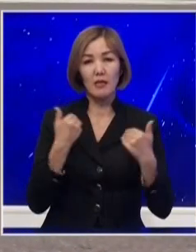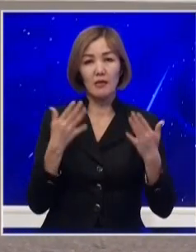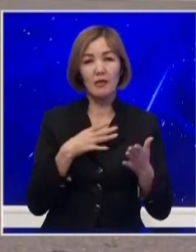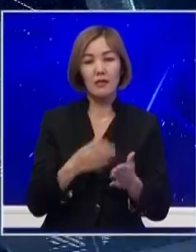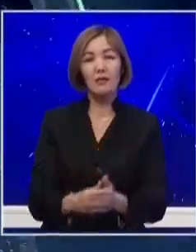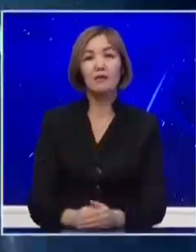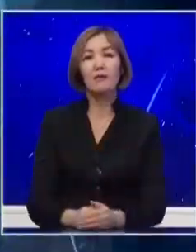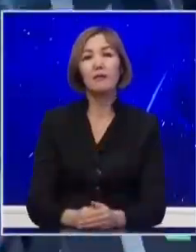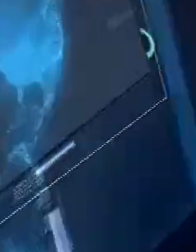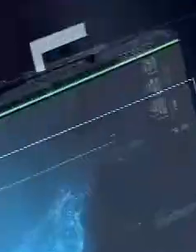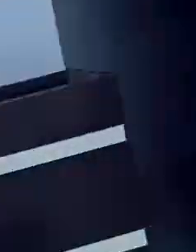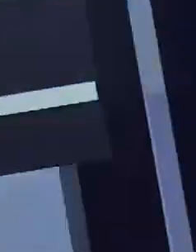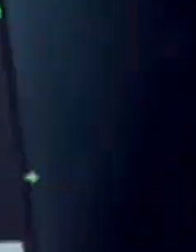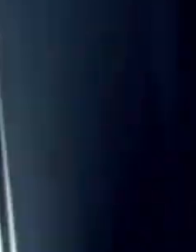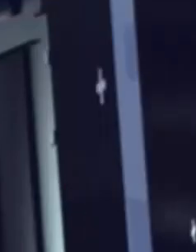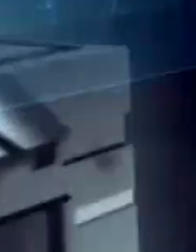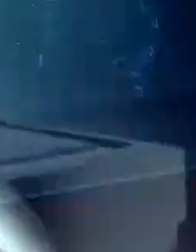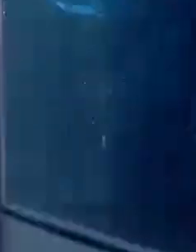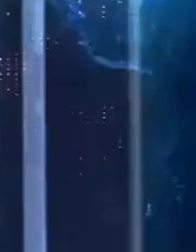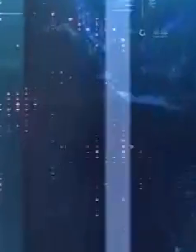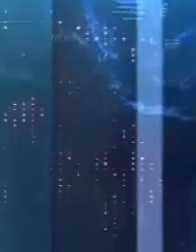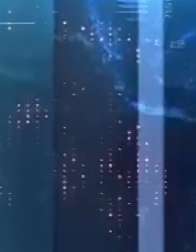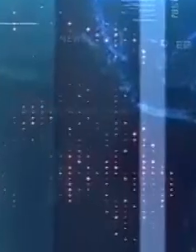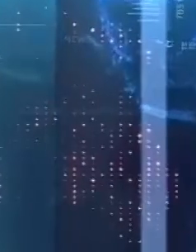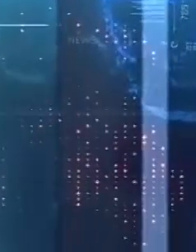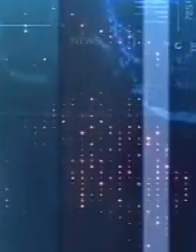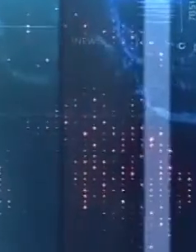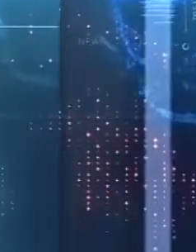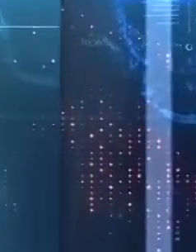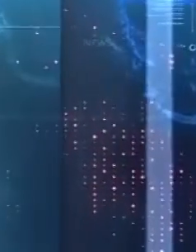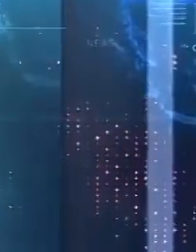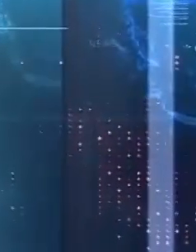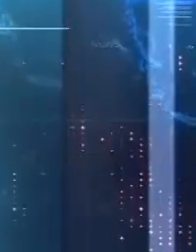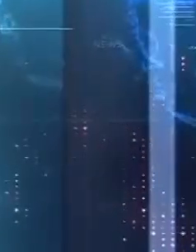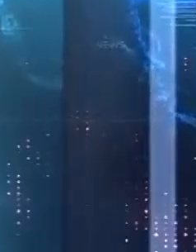Шалқар Нұрмұхамбет, Жасұлан Шынкенже, Қайрат Қазтұрғанов, Кербұлақ ауданы.